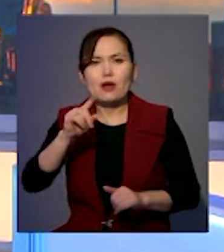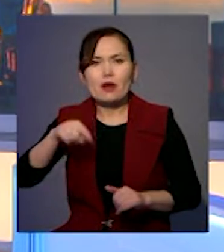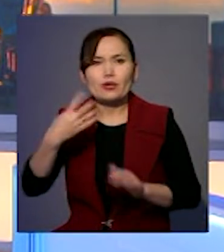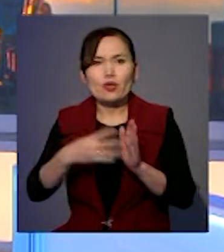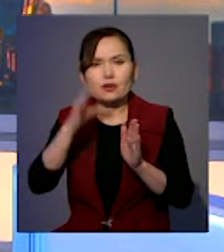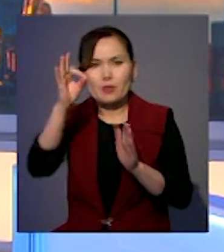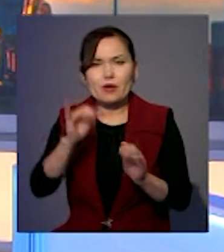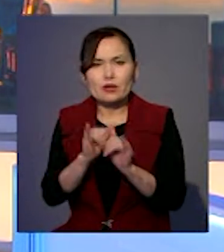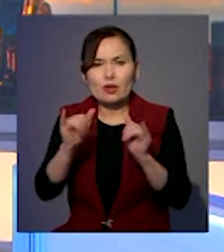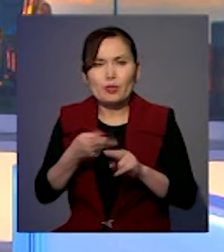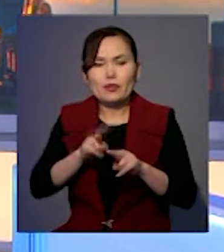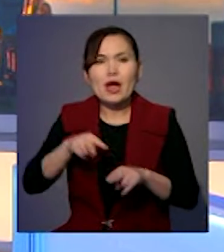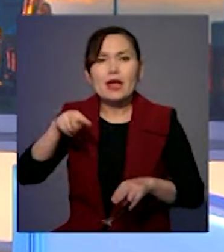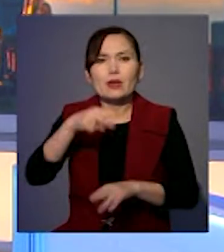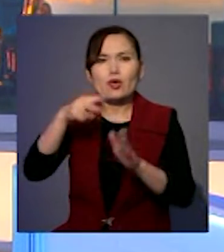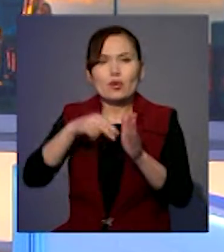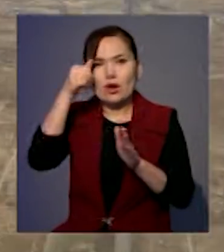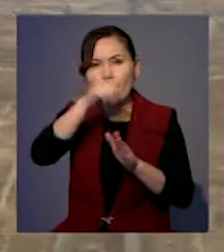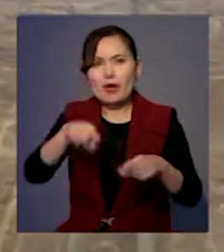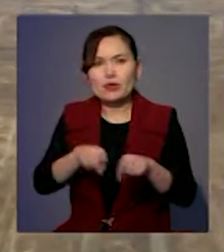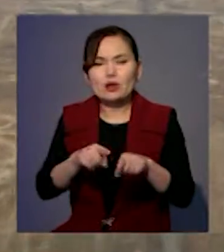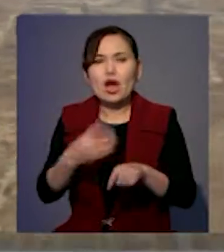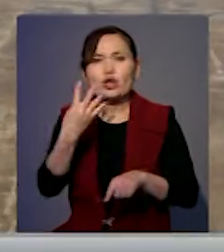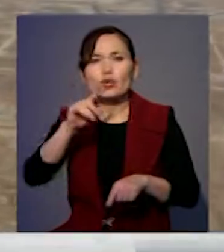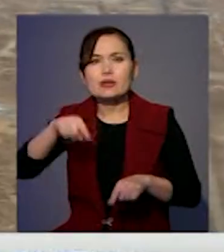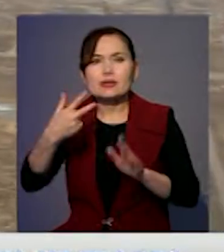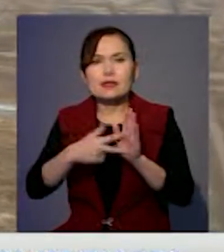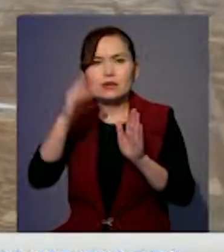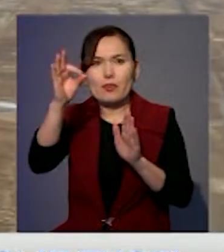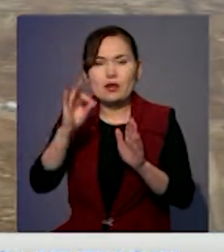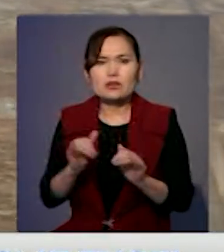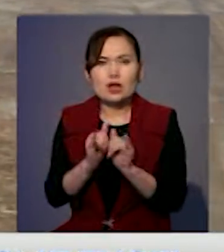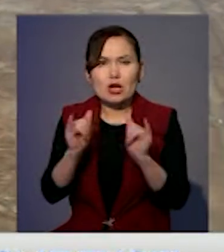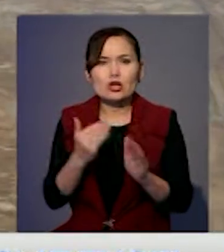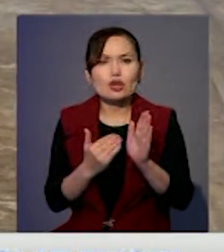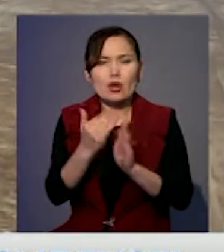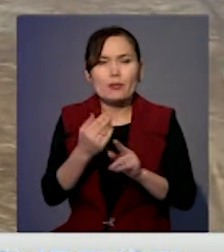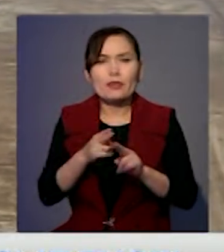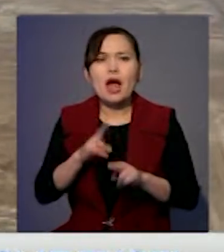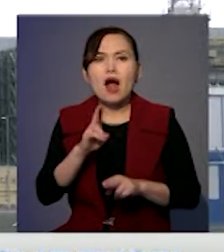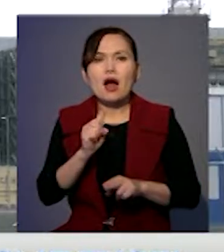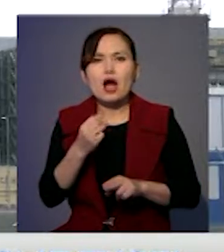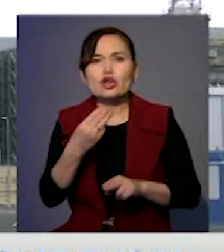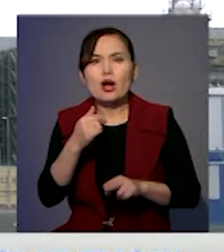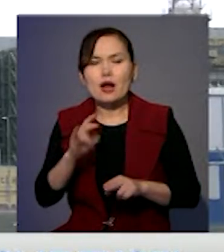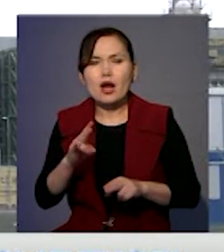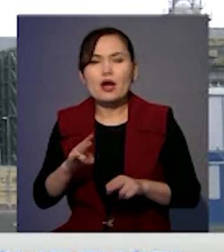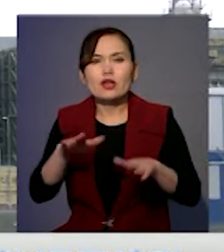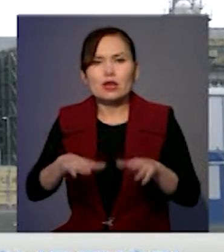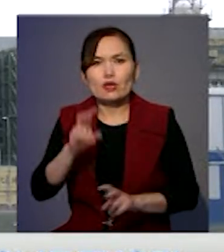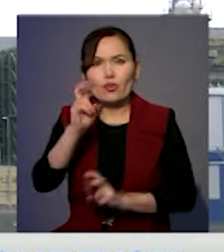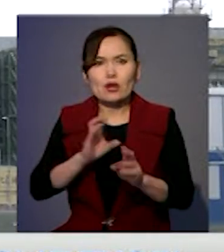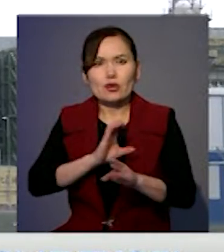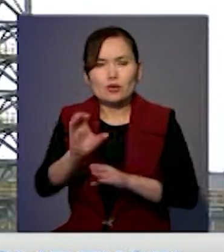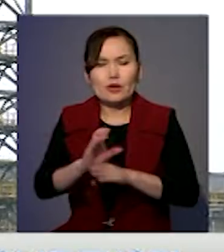103,9% құрады. Бұл 2017 жылмен салыстырғанда 4,8% жоғары. Оның ішінде қашаған кен орнын атап өтуге болады.